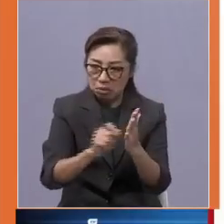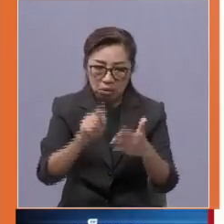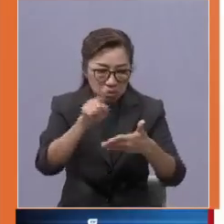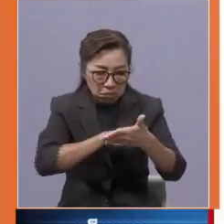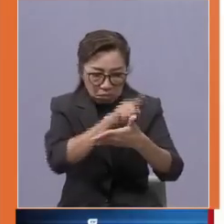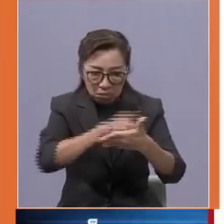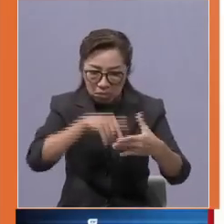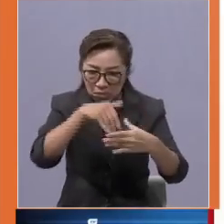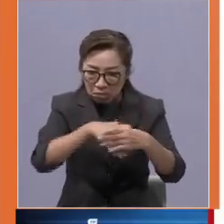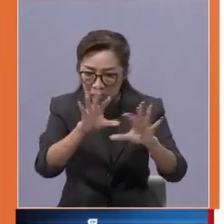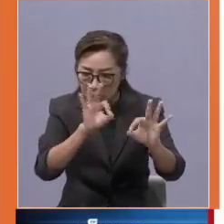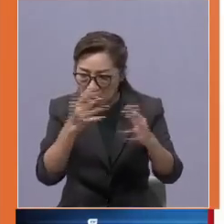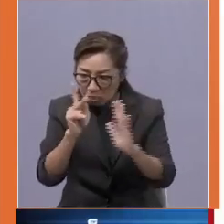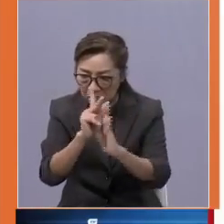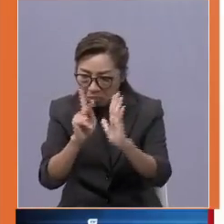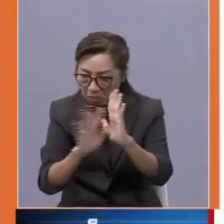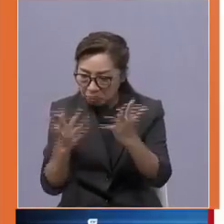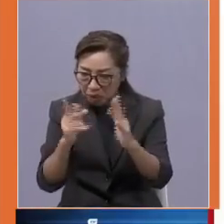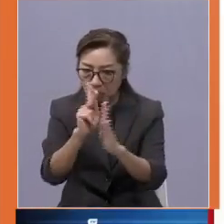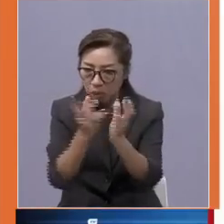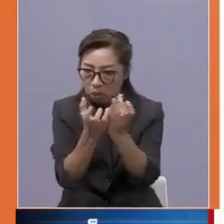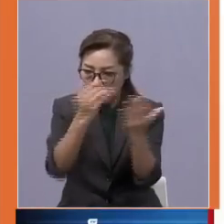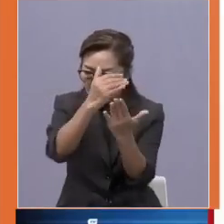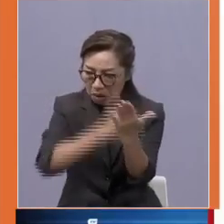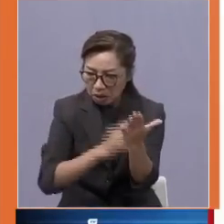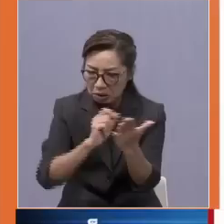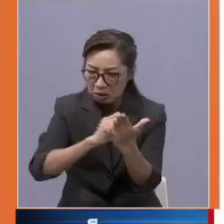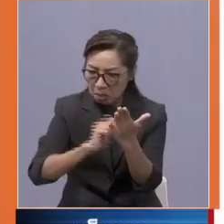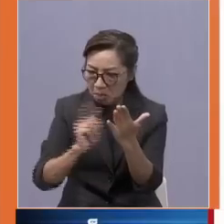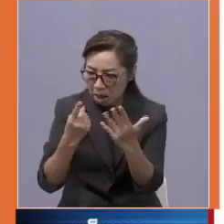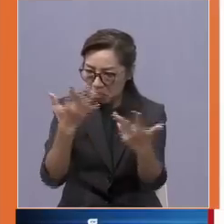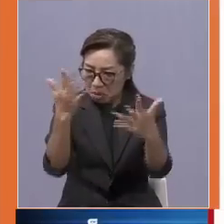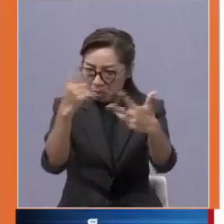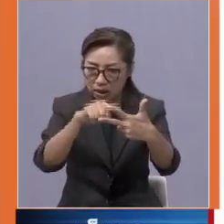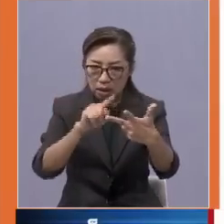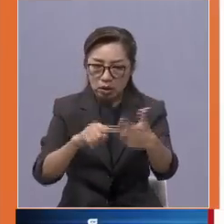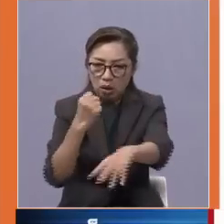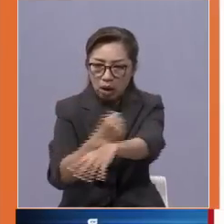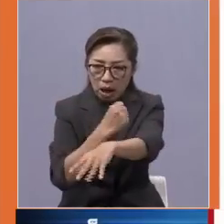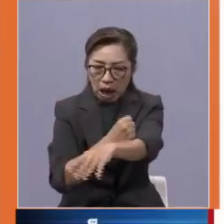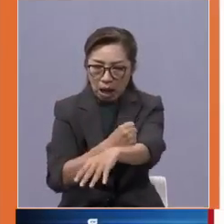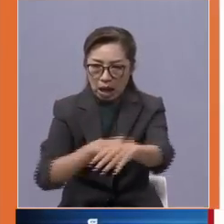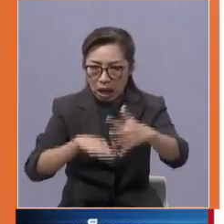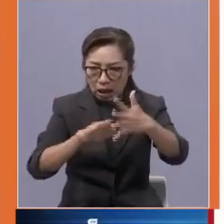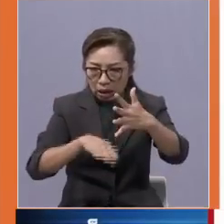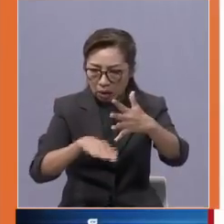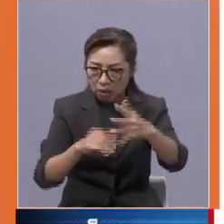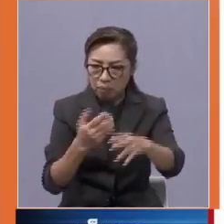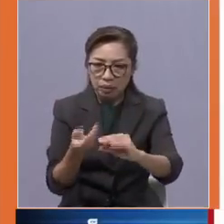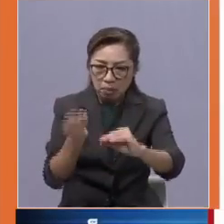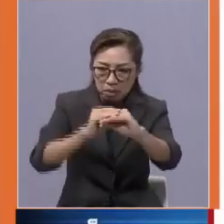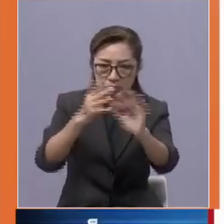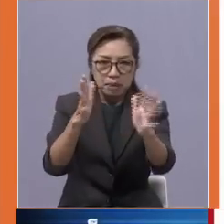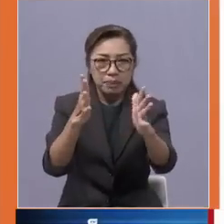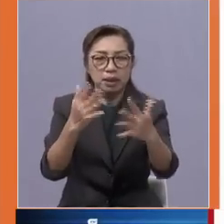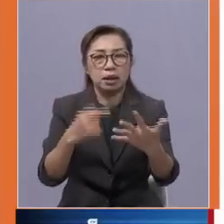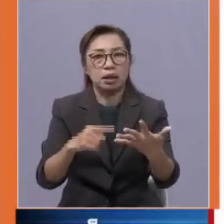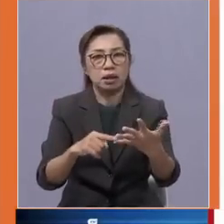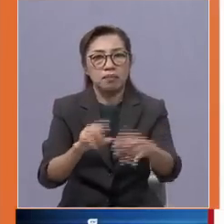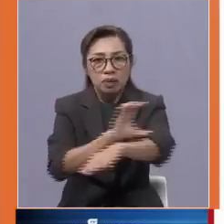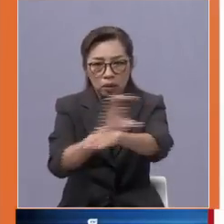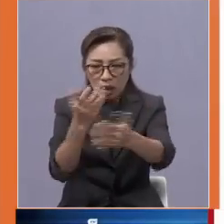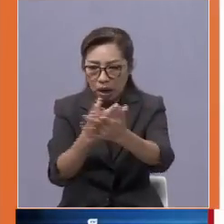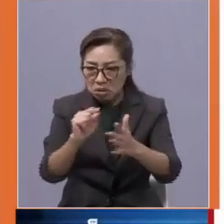ใหม่ทั้งฉบับแล้วก็เขียนเครื่องหมายคำถามเอาไว้เนี่ยนะครับไม่มีค่าแรงขั้นต่ำไม่มีขึ้นค่าแรงขั้นต่ำไม่มีรถไ